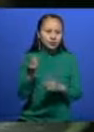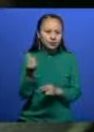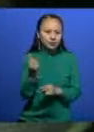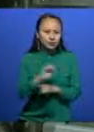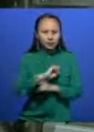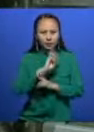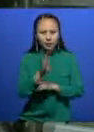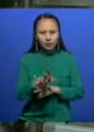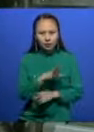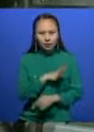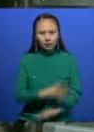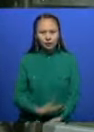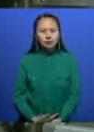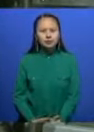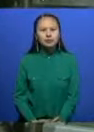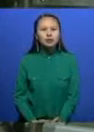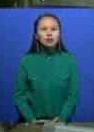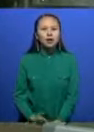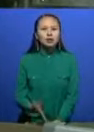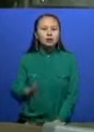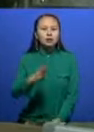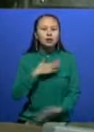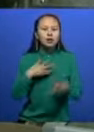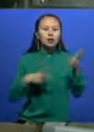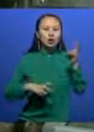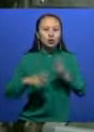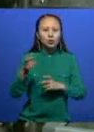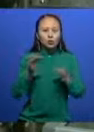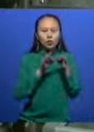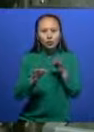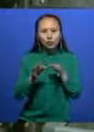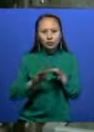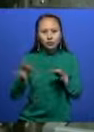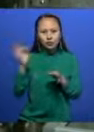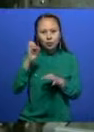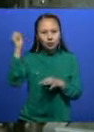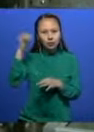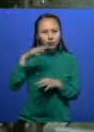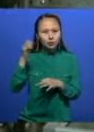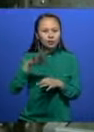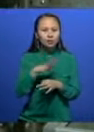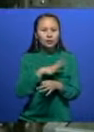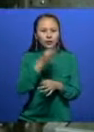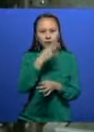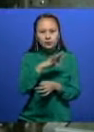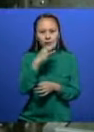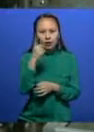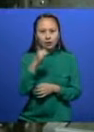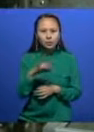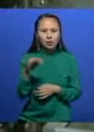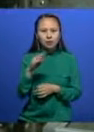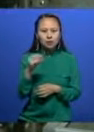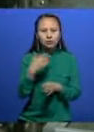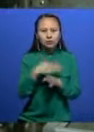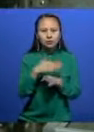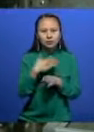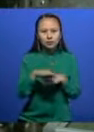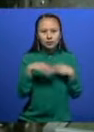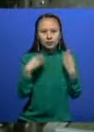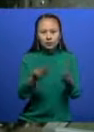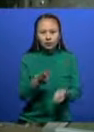де көрсетеді. Біздің кәсіпорын облыстағы күнбағыс өсіретін шаруа қожалықтарына 1 миллиард теңгеге дейін несие